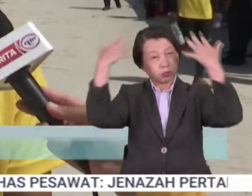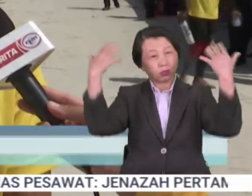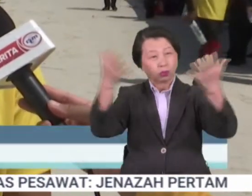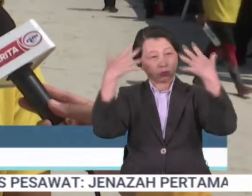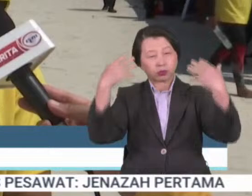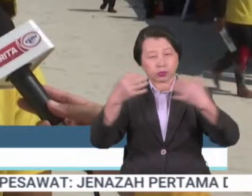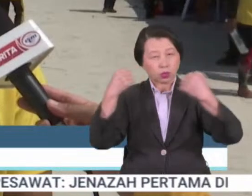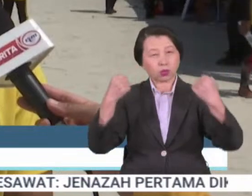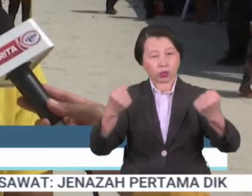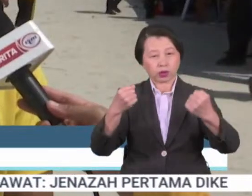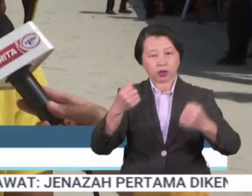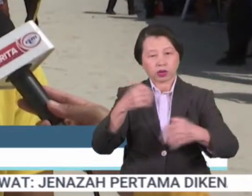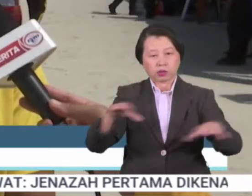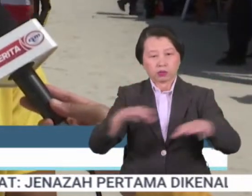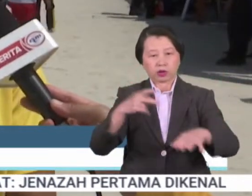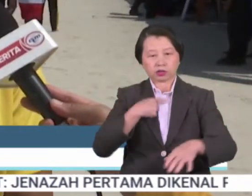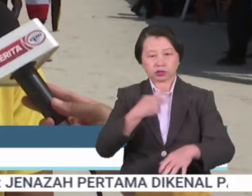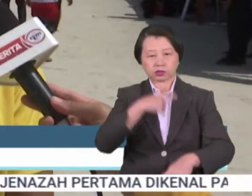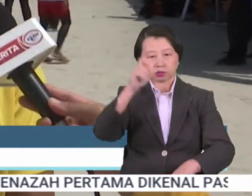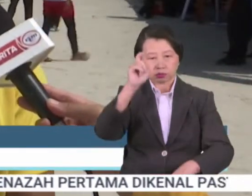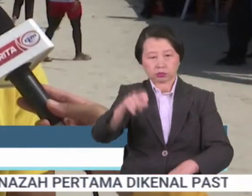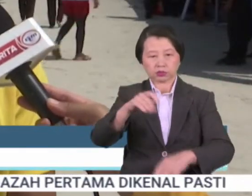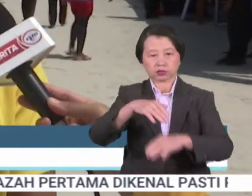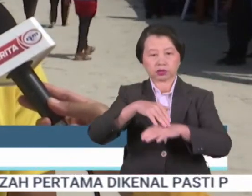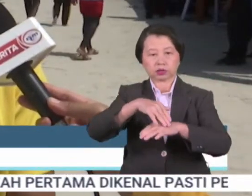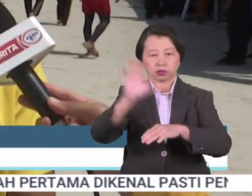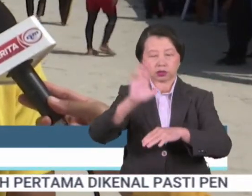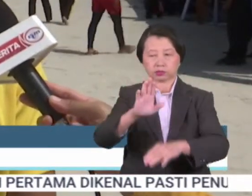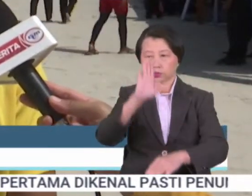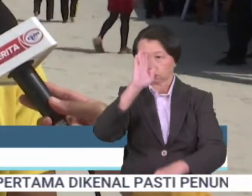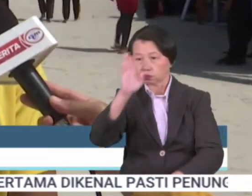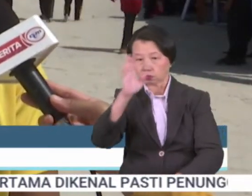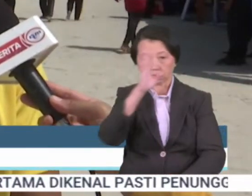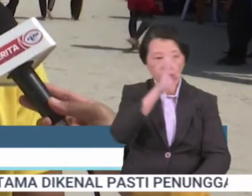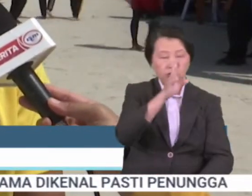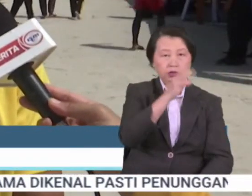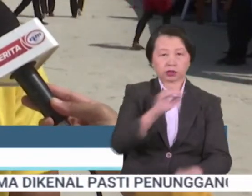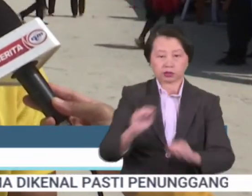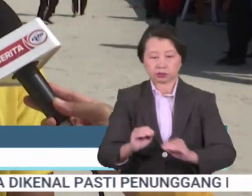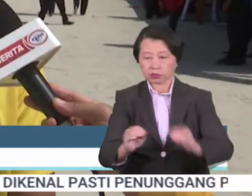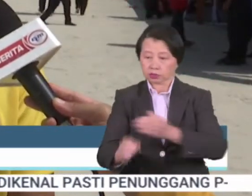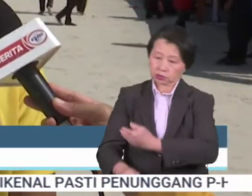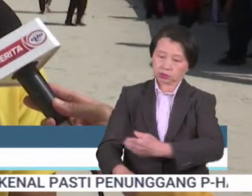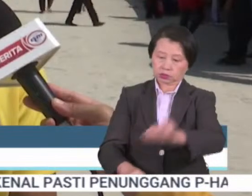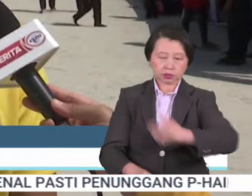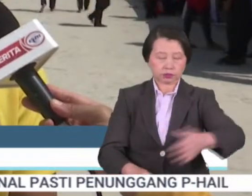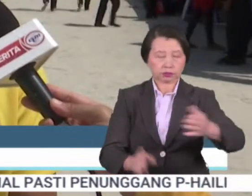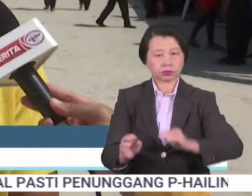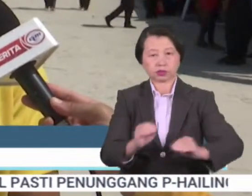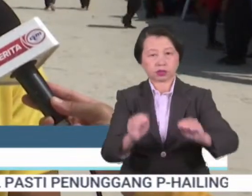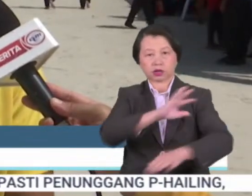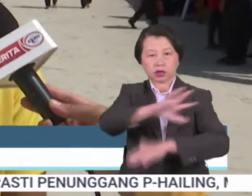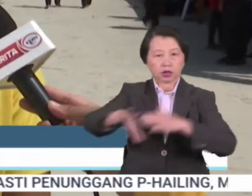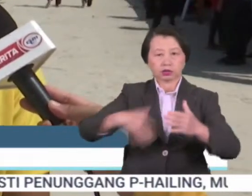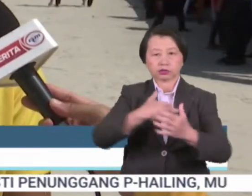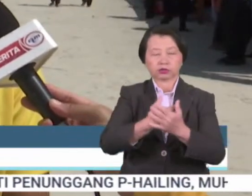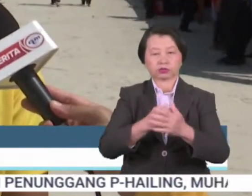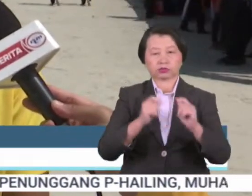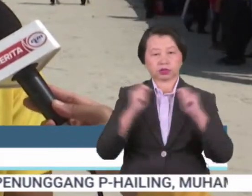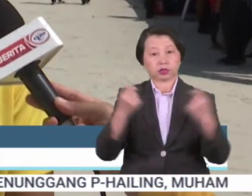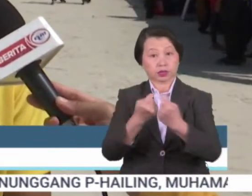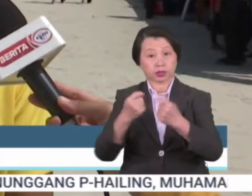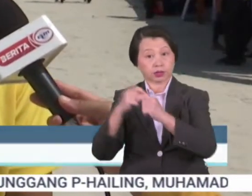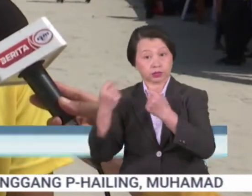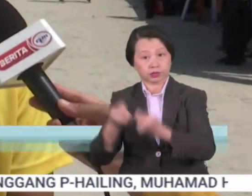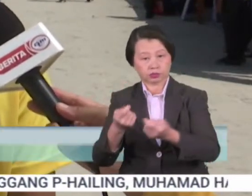membuatkan kita perlu lebih fokus dan menggerakkan seluruh jentera kita dari seluruh